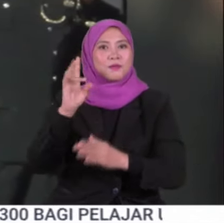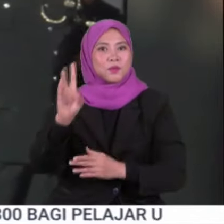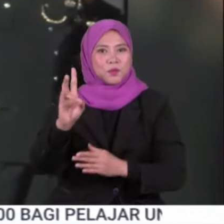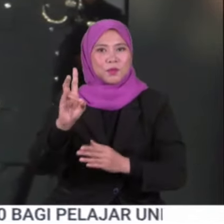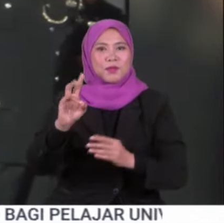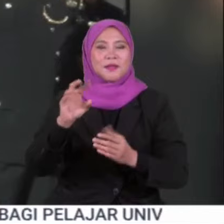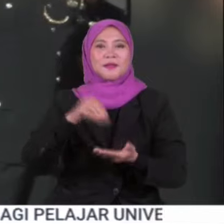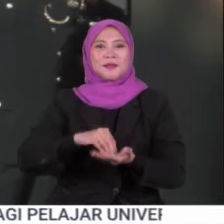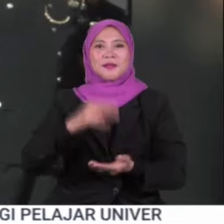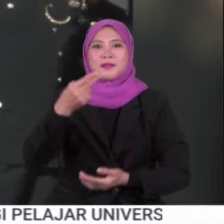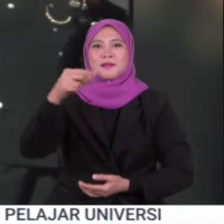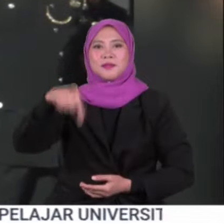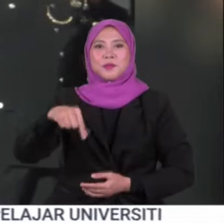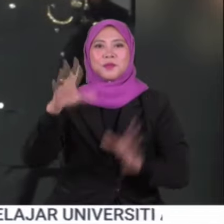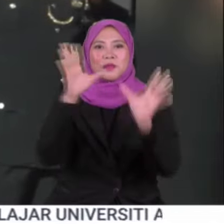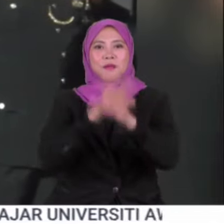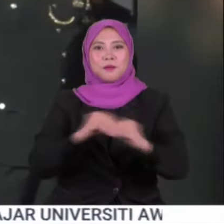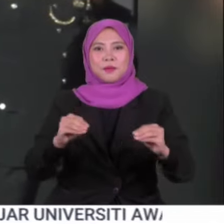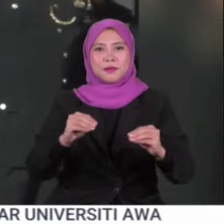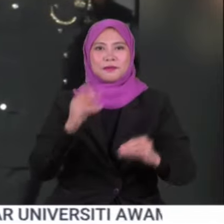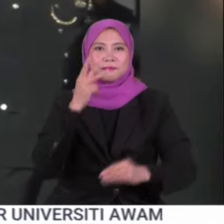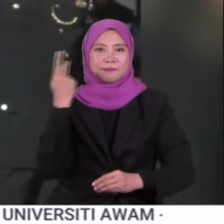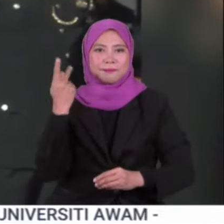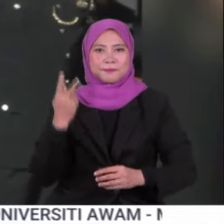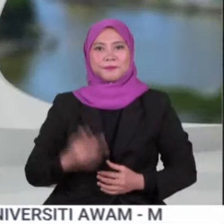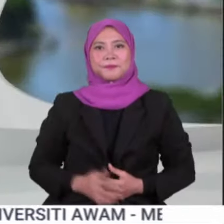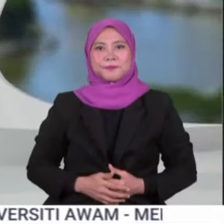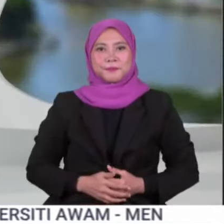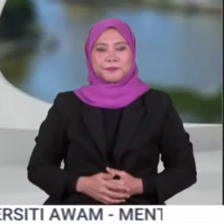Ibu Pejabat Polis Kontinjen Sarawak di Kuching.